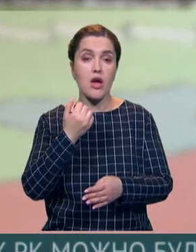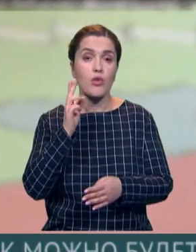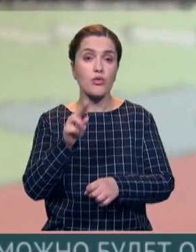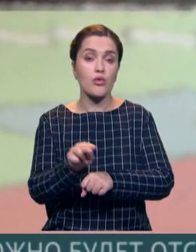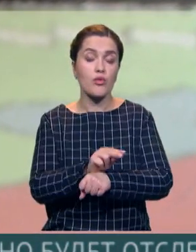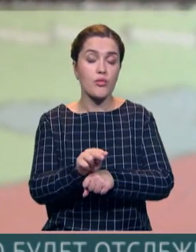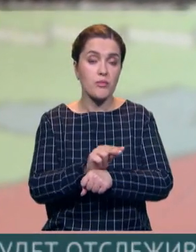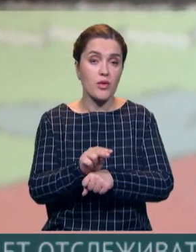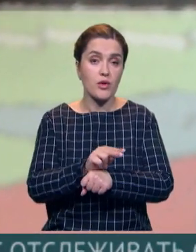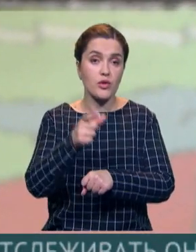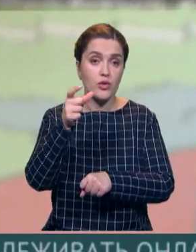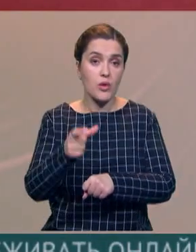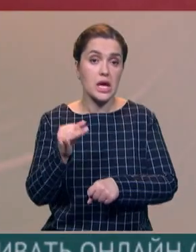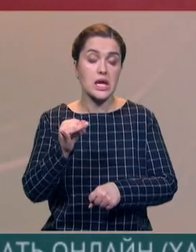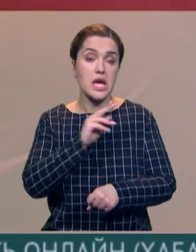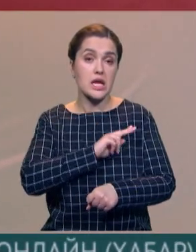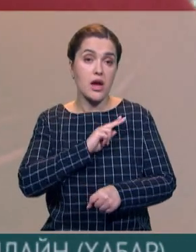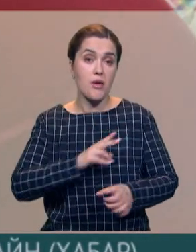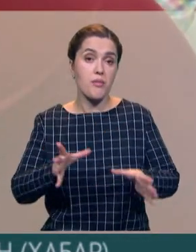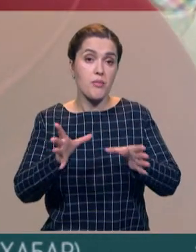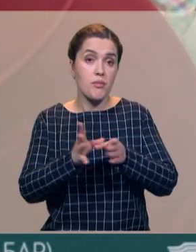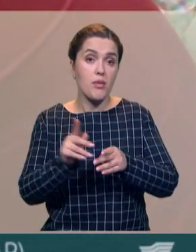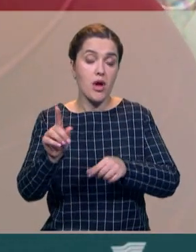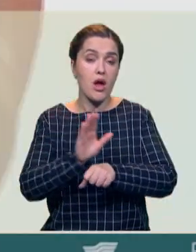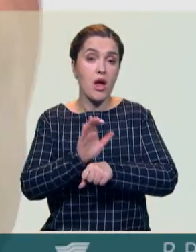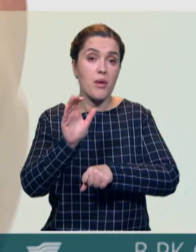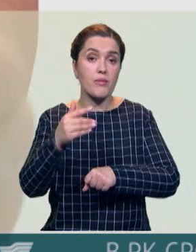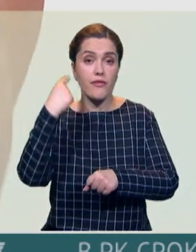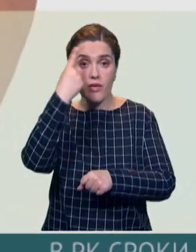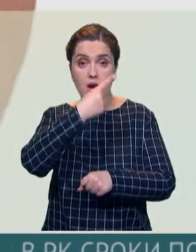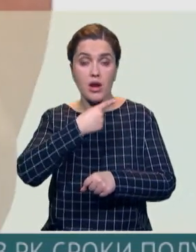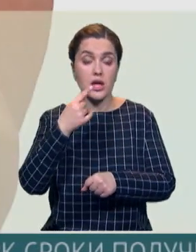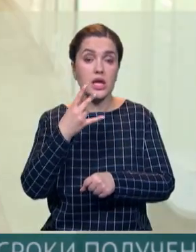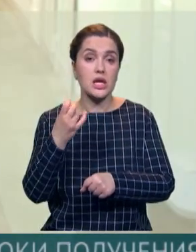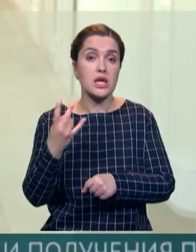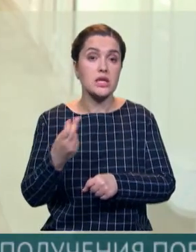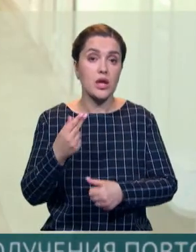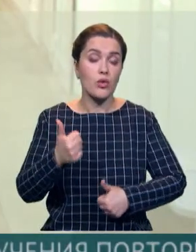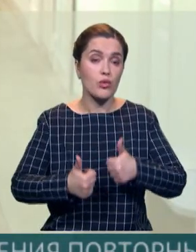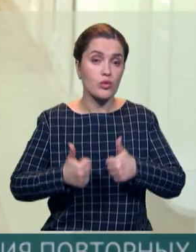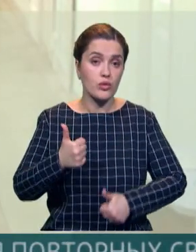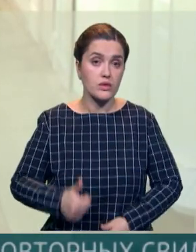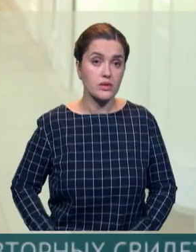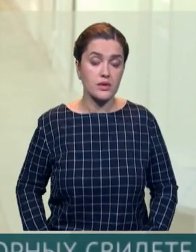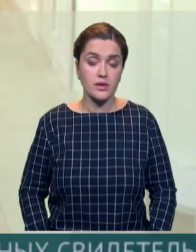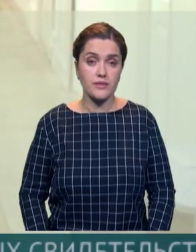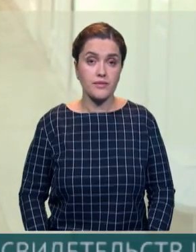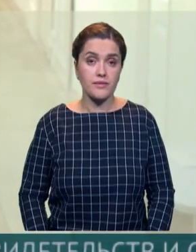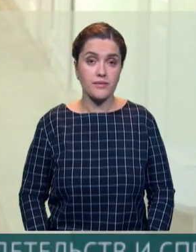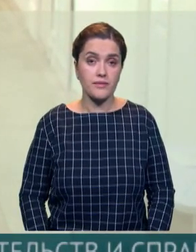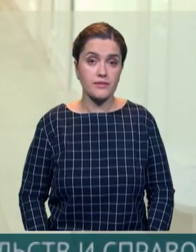и, конечно, коллегам, которые решили отправить его кандидатуру на национальный конкурс. Мечта